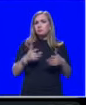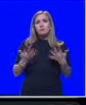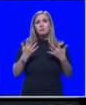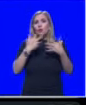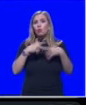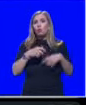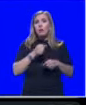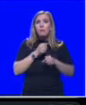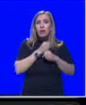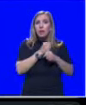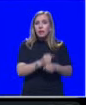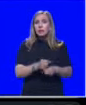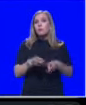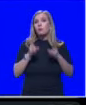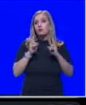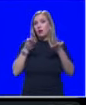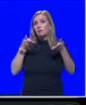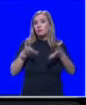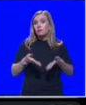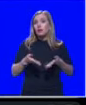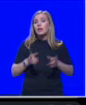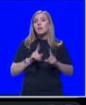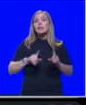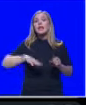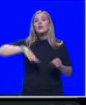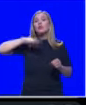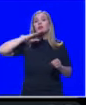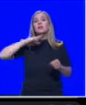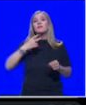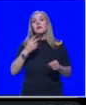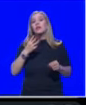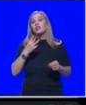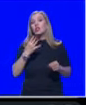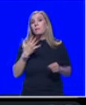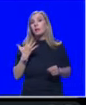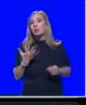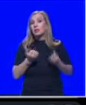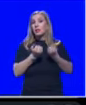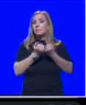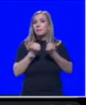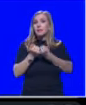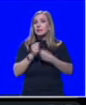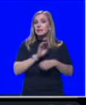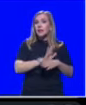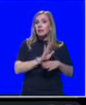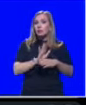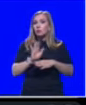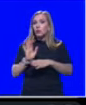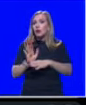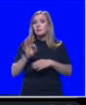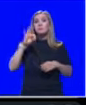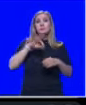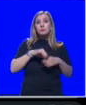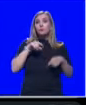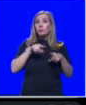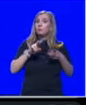на мандатите позволява това. Недостигащите 2, 3, 4, 5 места, 5 депутатски гласа могат